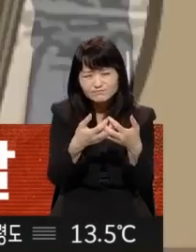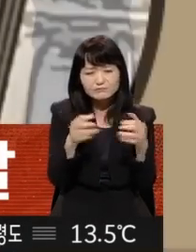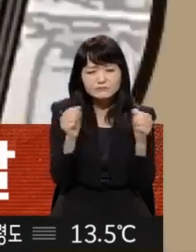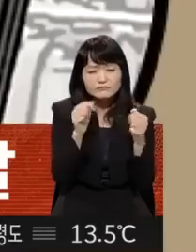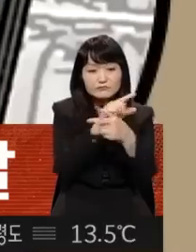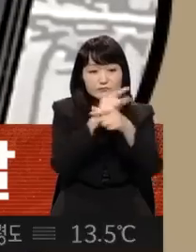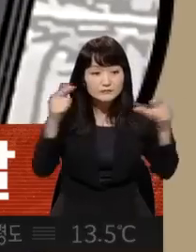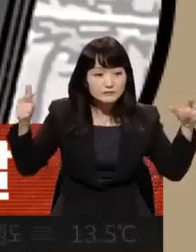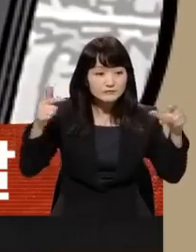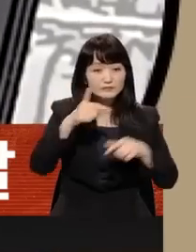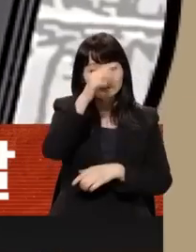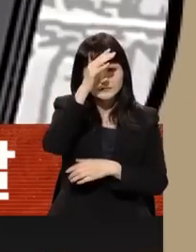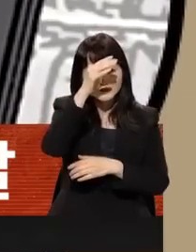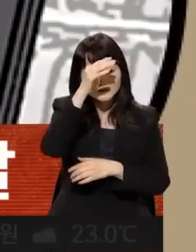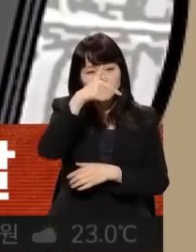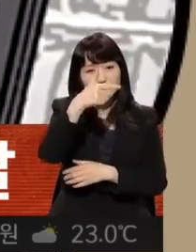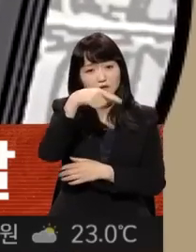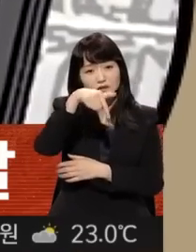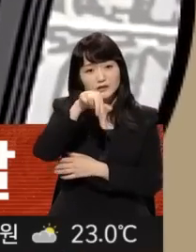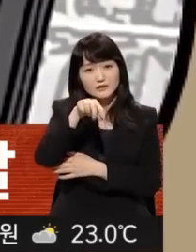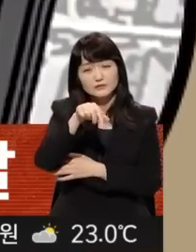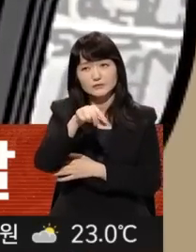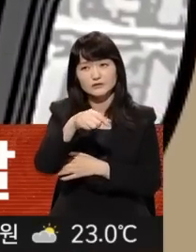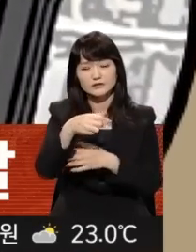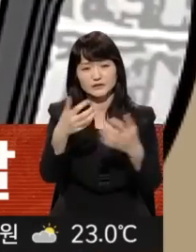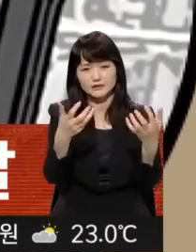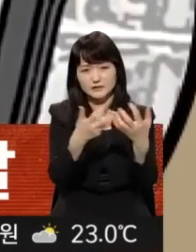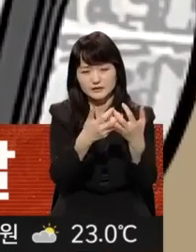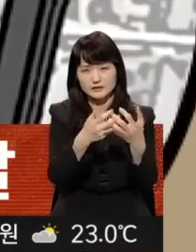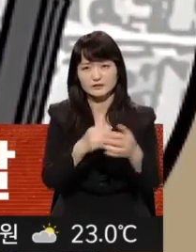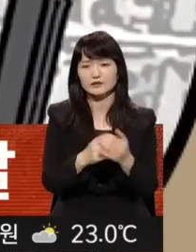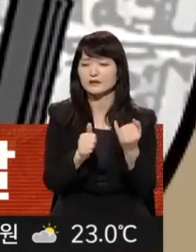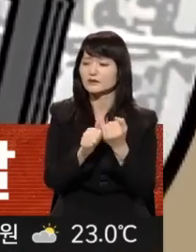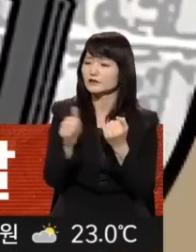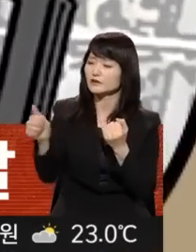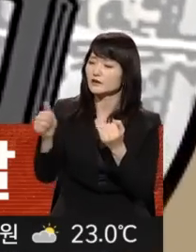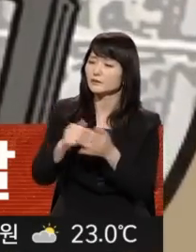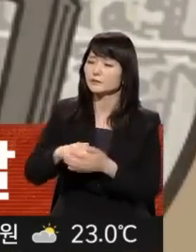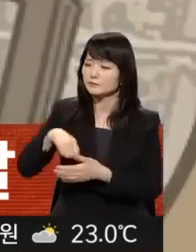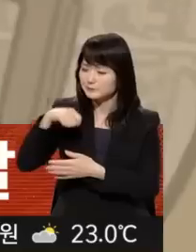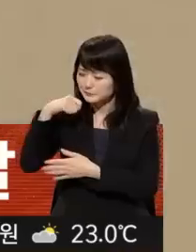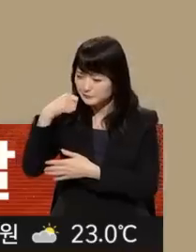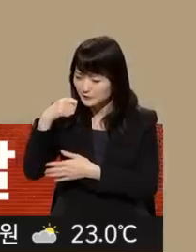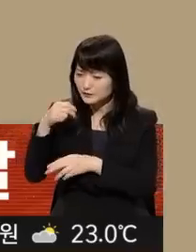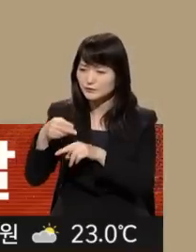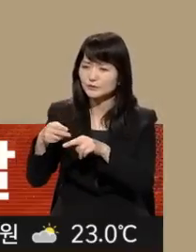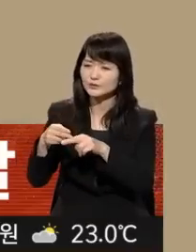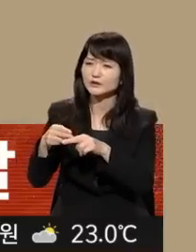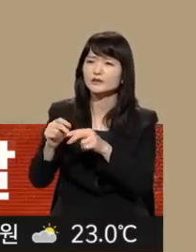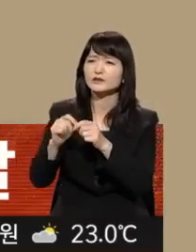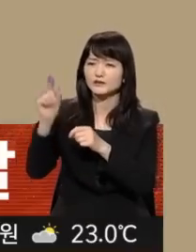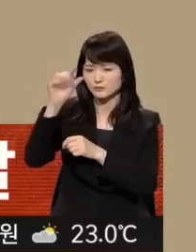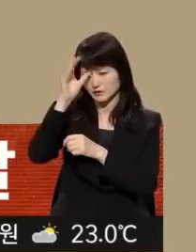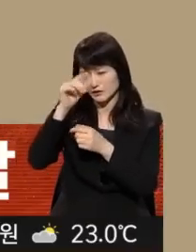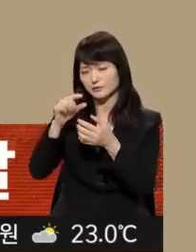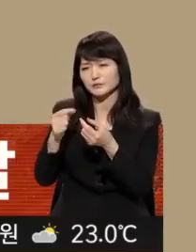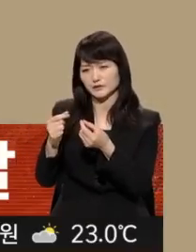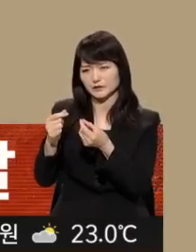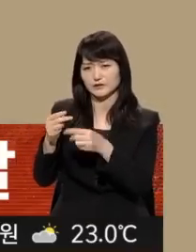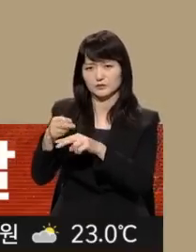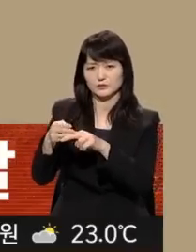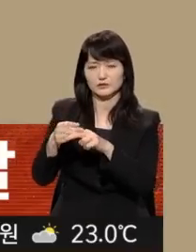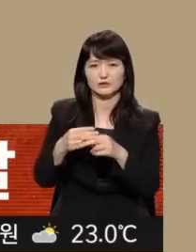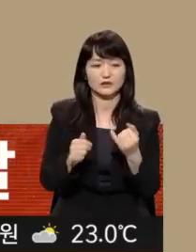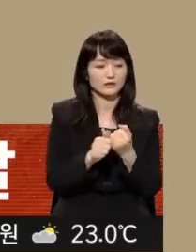닭가슴살만 한가득이라고 합니다 남편 식사도이 때문에 거의 매번 닭가슴살을 이용한 음식을 준비한다고 하는데요 심지어 아내가 주말